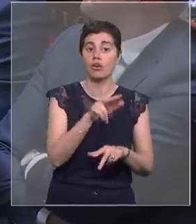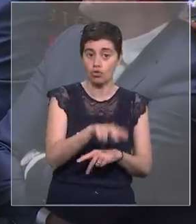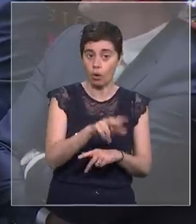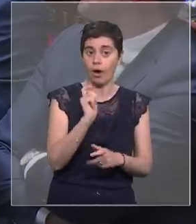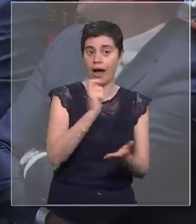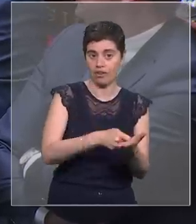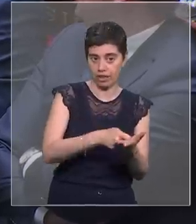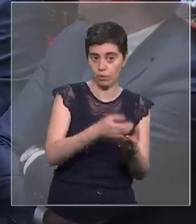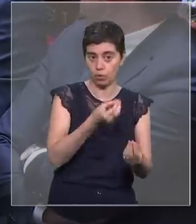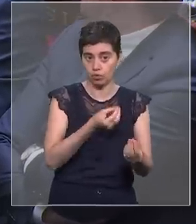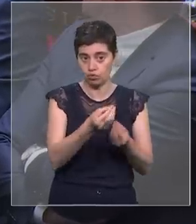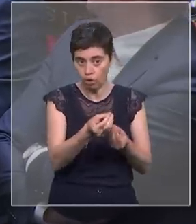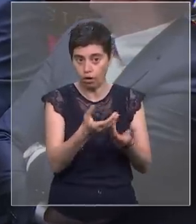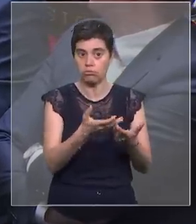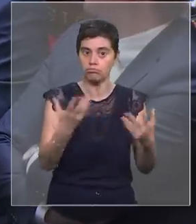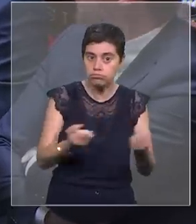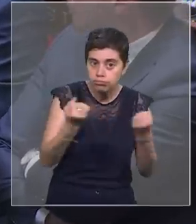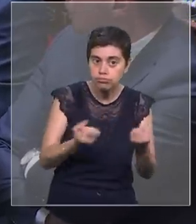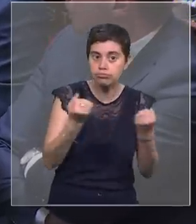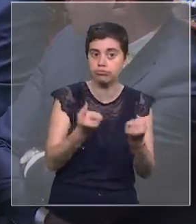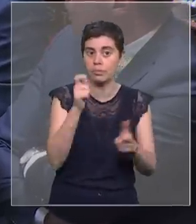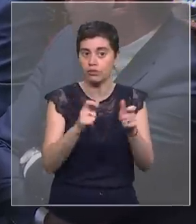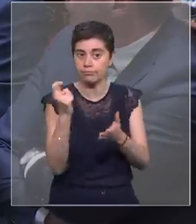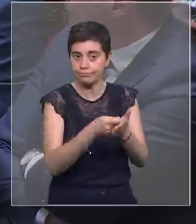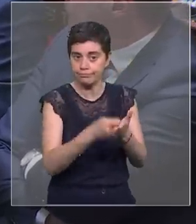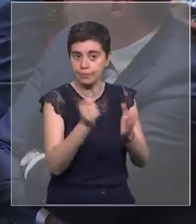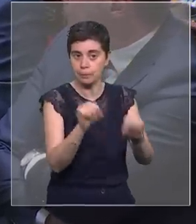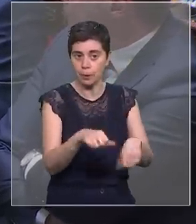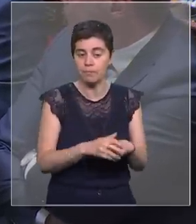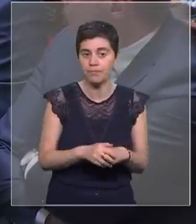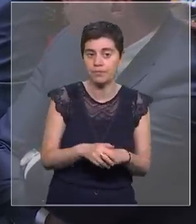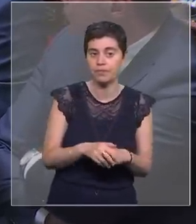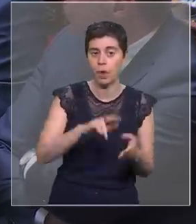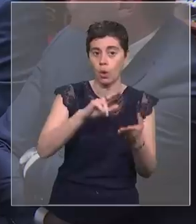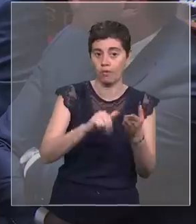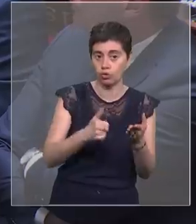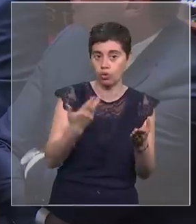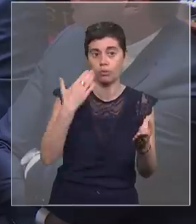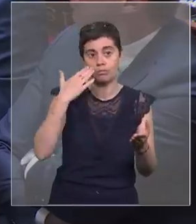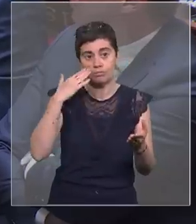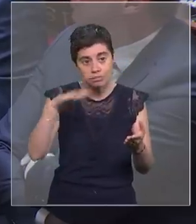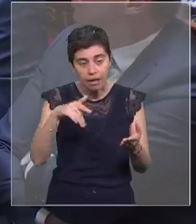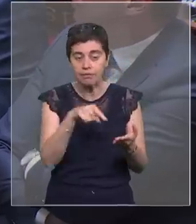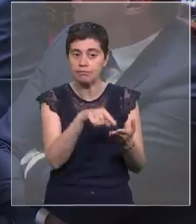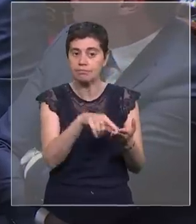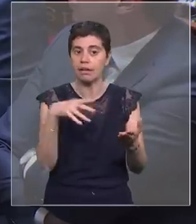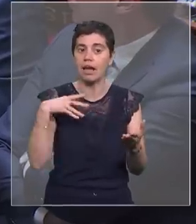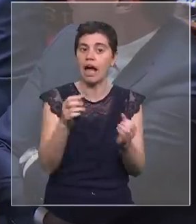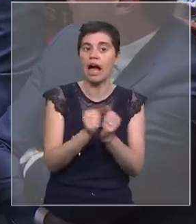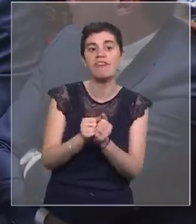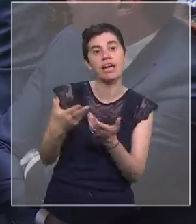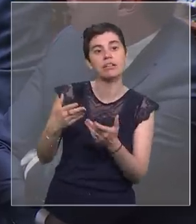contribuer à la relance de la promotion immobilière. Nous avons, dans le cadre de la convention quinquennale qui sera signée dans quelques jours avec Action